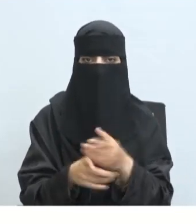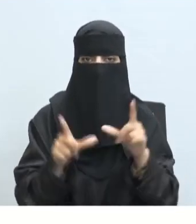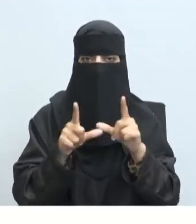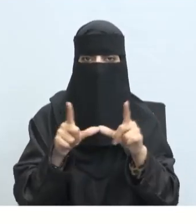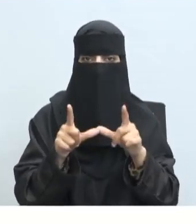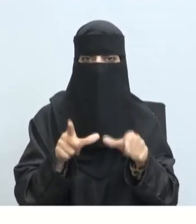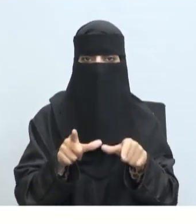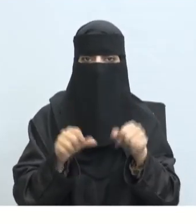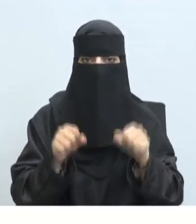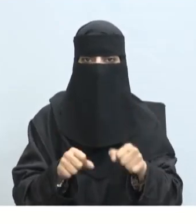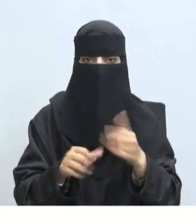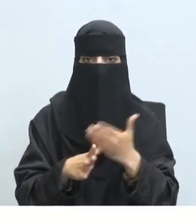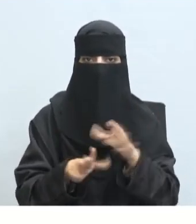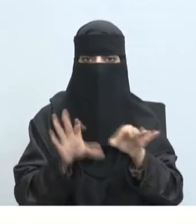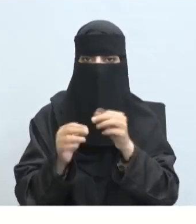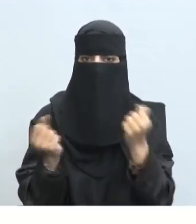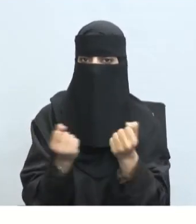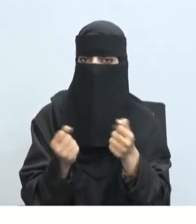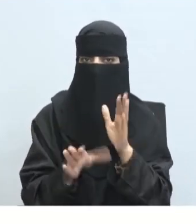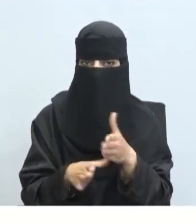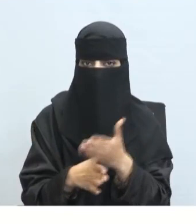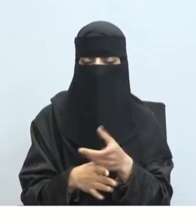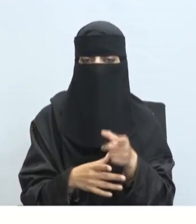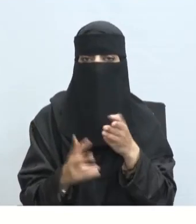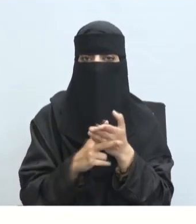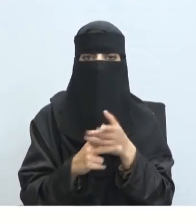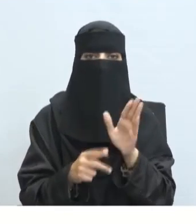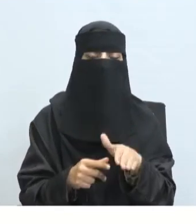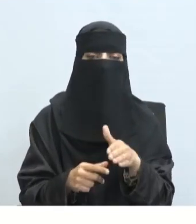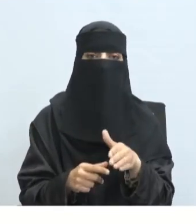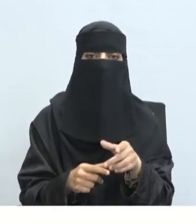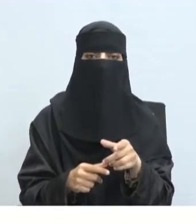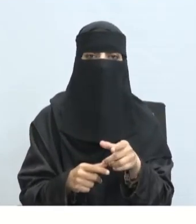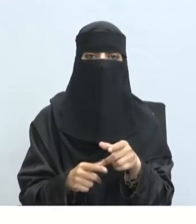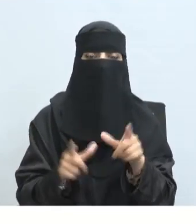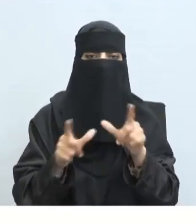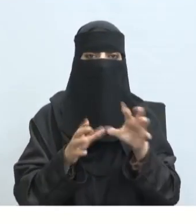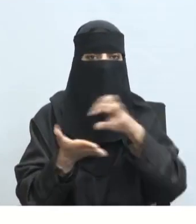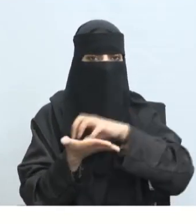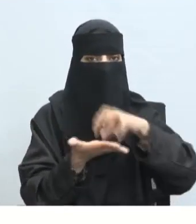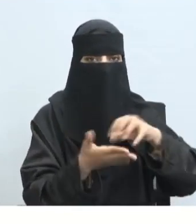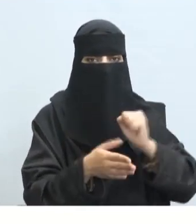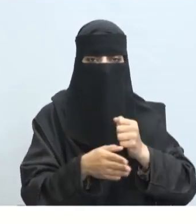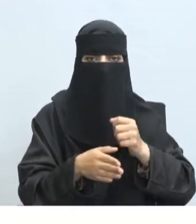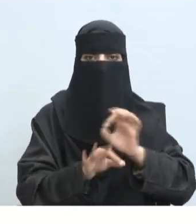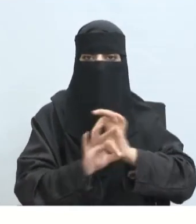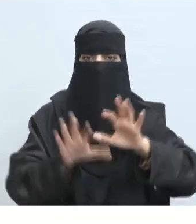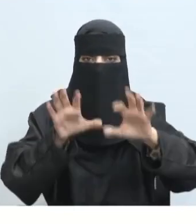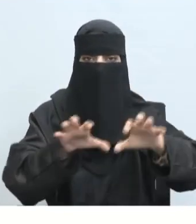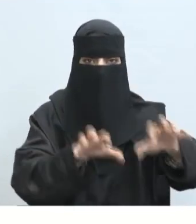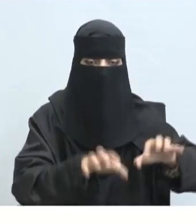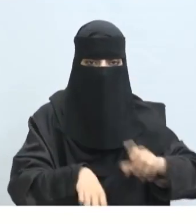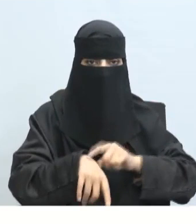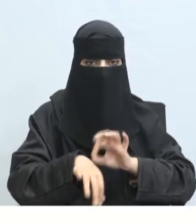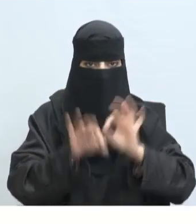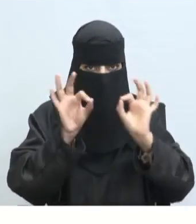الاداريه او لجنه اداره الفعاليه بعض الانشطه كما ذكرنا من خلال اللوجستيات والنقل هو تسكين الموارد في الوقت